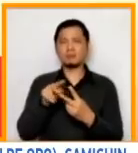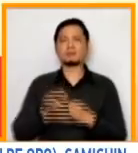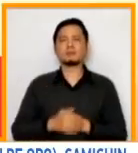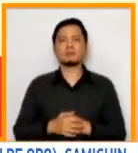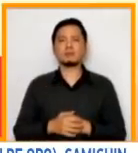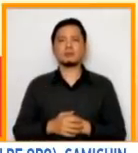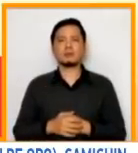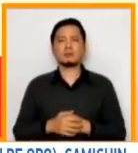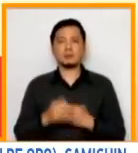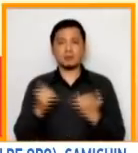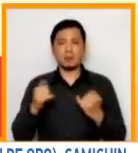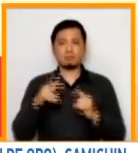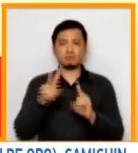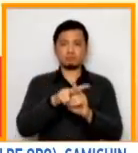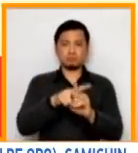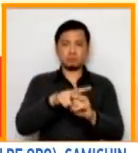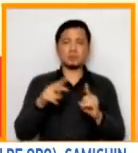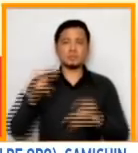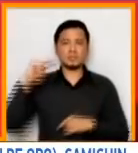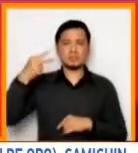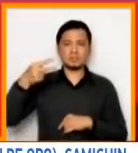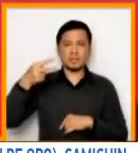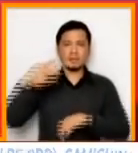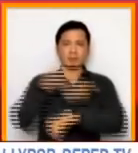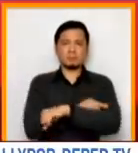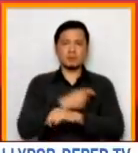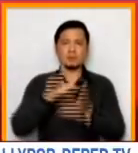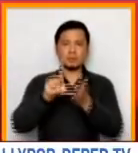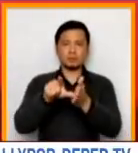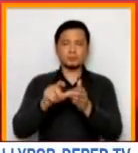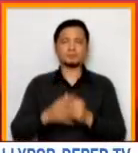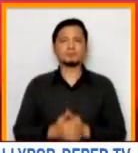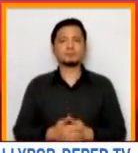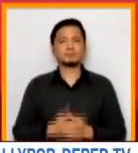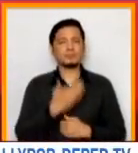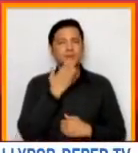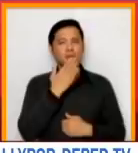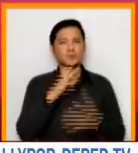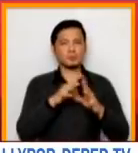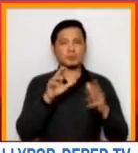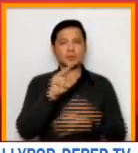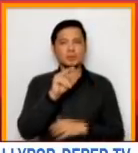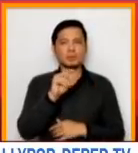ang second dose. Igan? Maraming salamat, Nico Sereno.